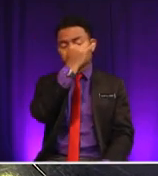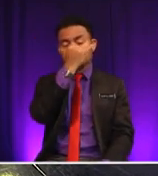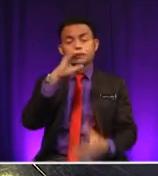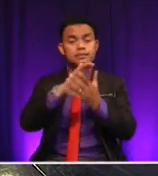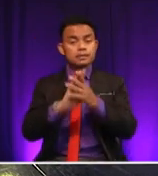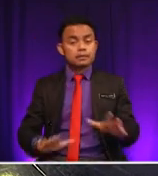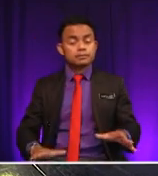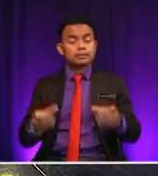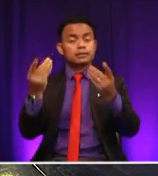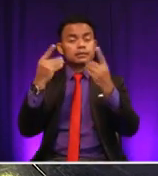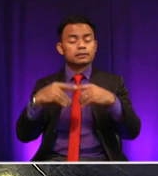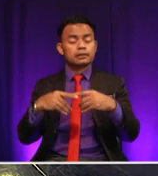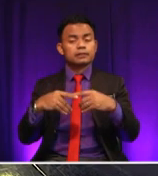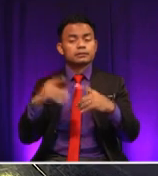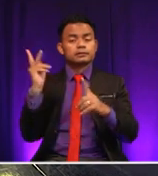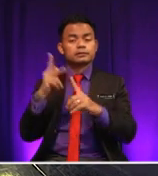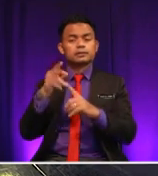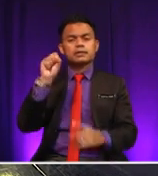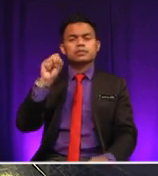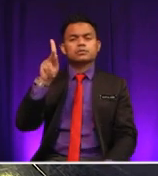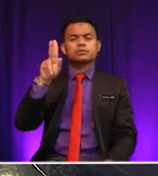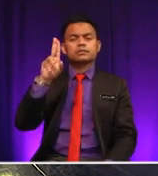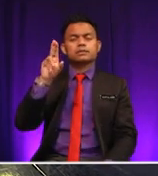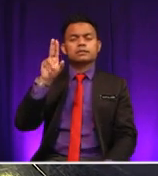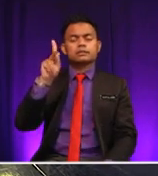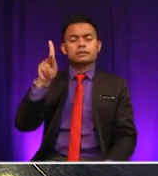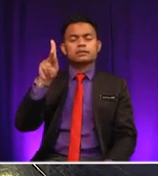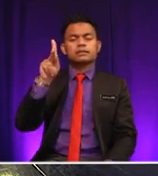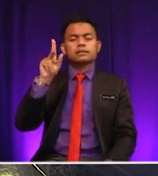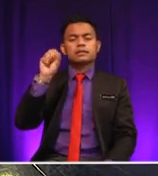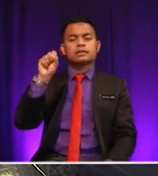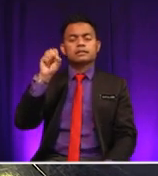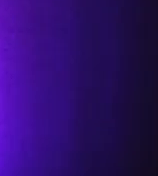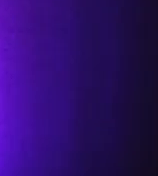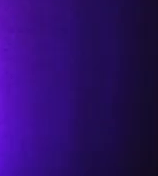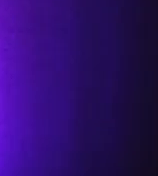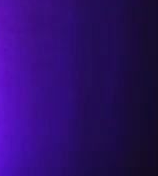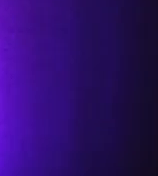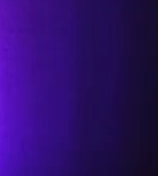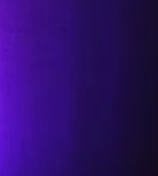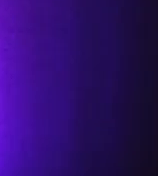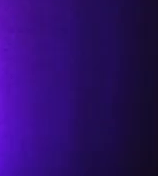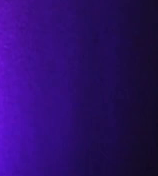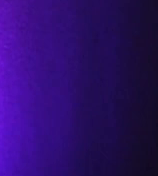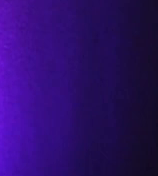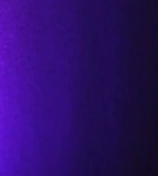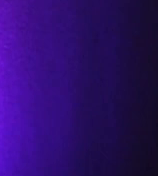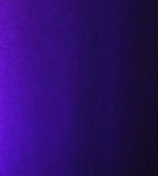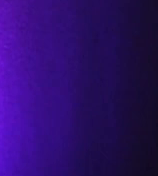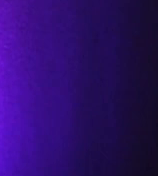2022 dan kita juga bersama dengan seorang guru yang merupakan juru bahasa kita hari ini